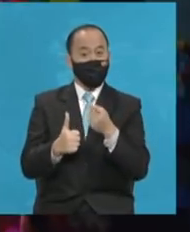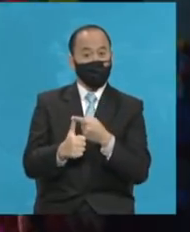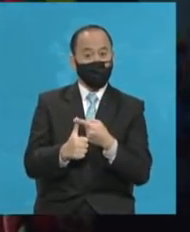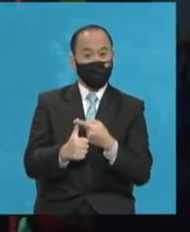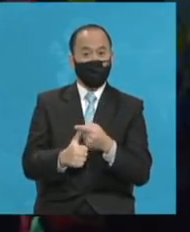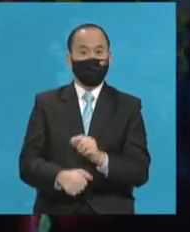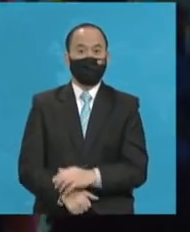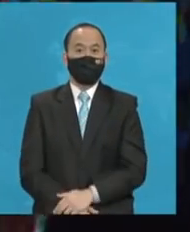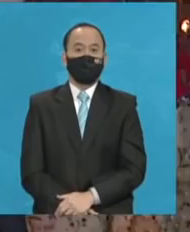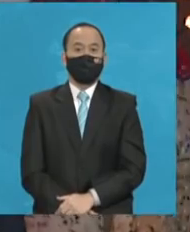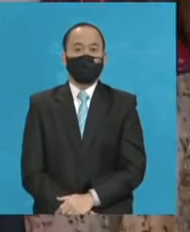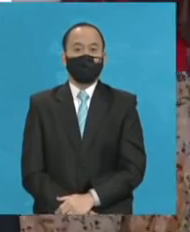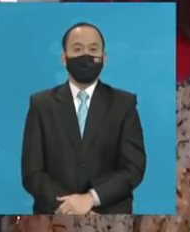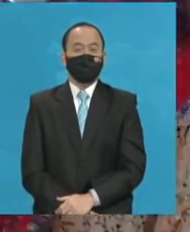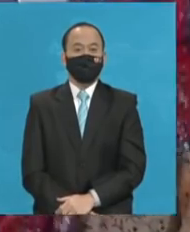hai hai